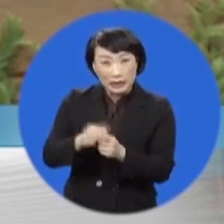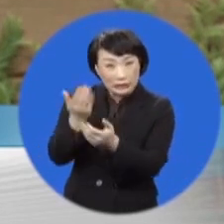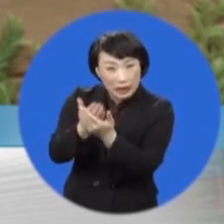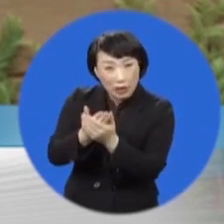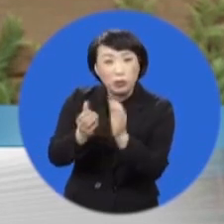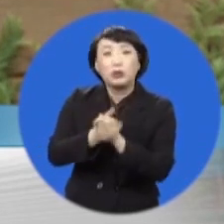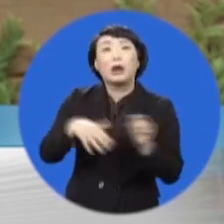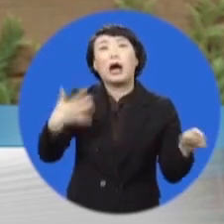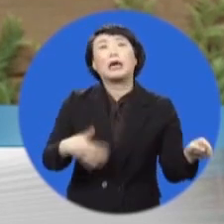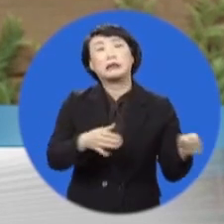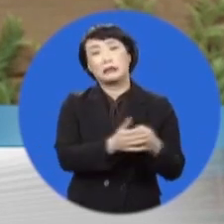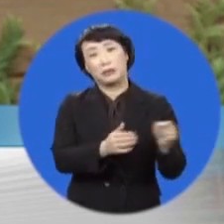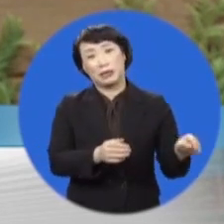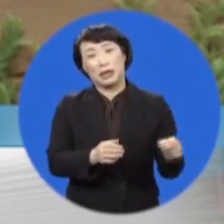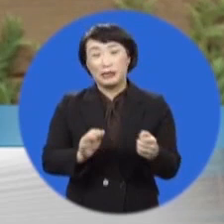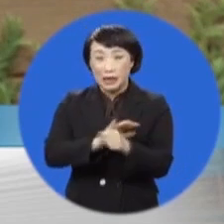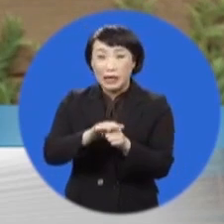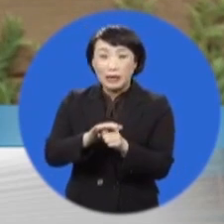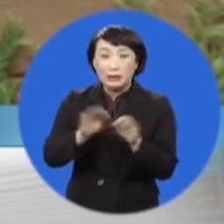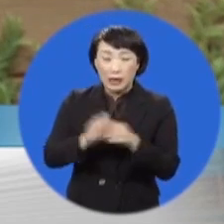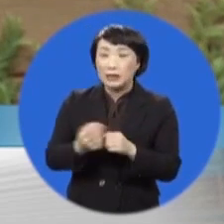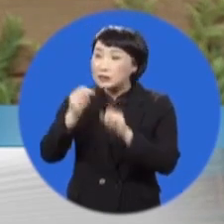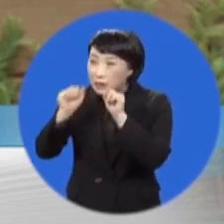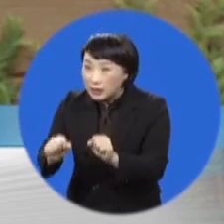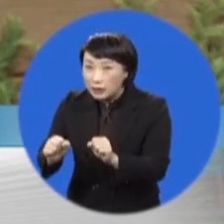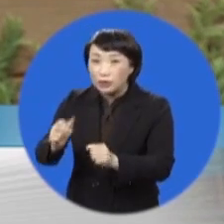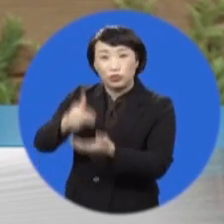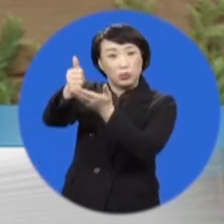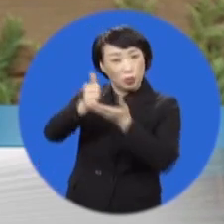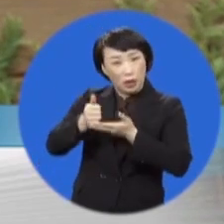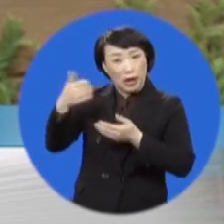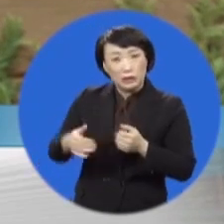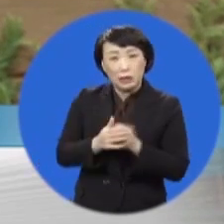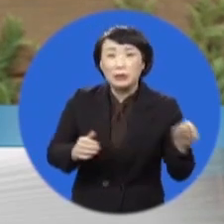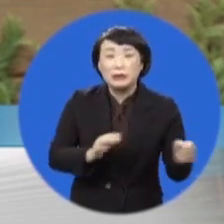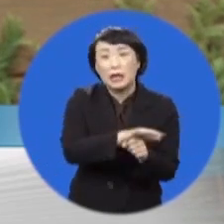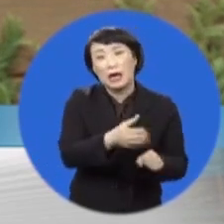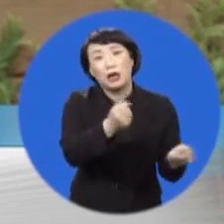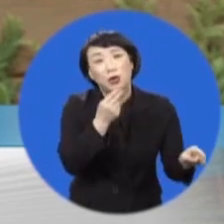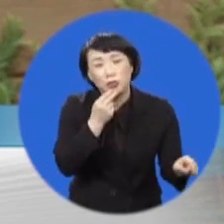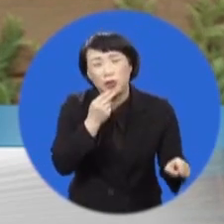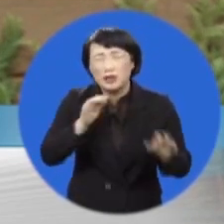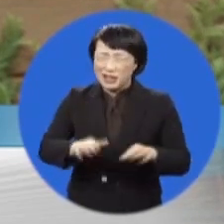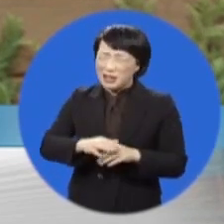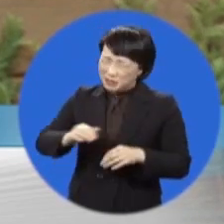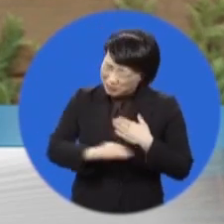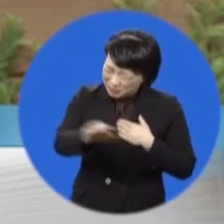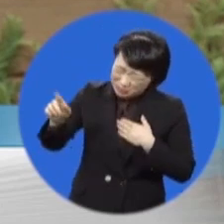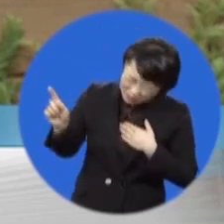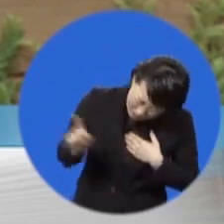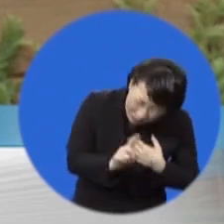달라고 구하지 못했고 사랑인 주님 인데 안에 앙 계시기 때문에 사람이 없는 거지 뭐 다보 서로